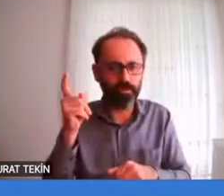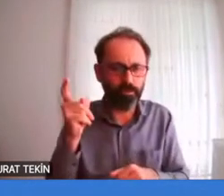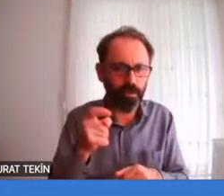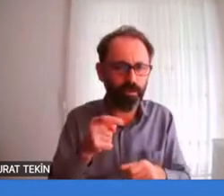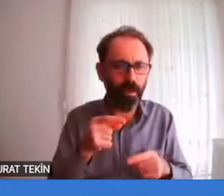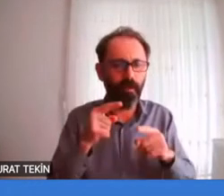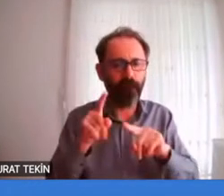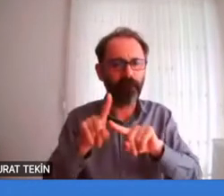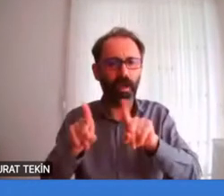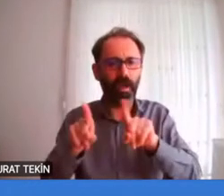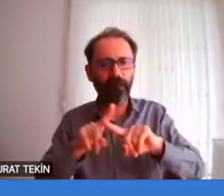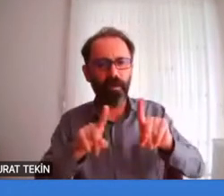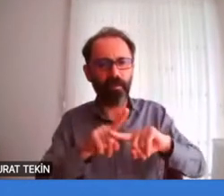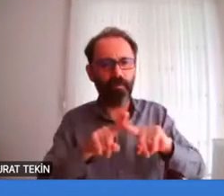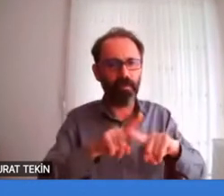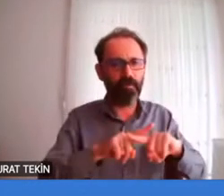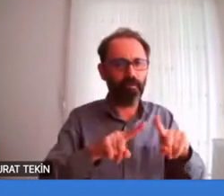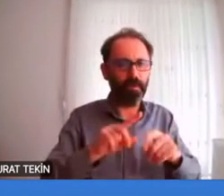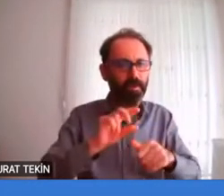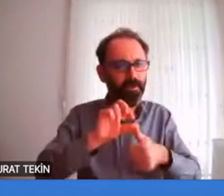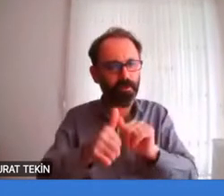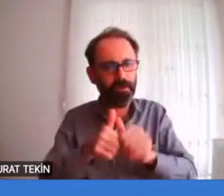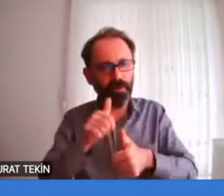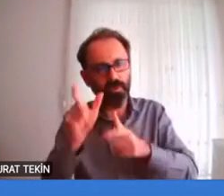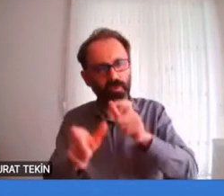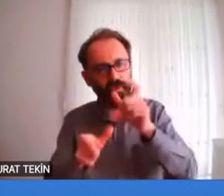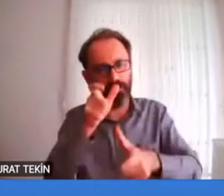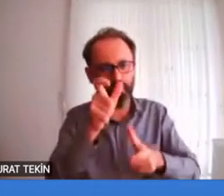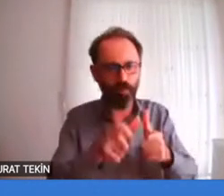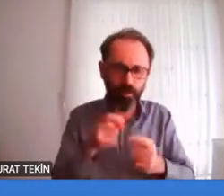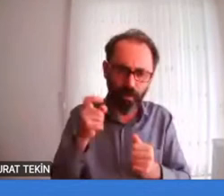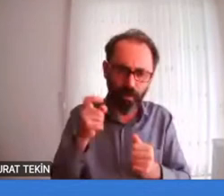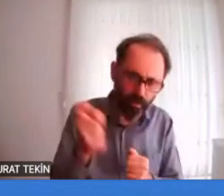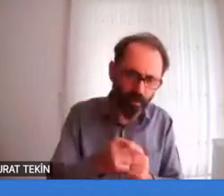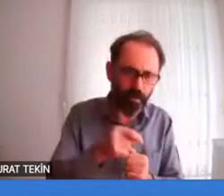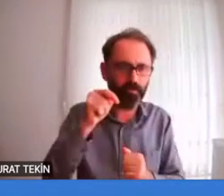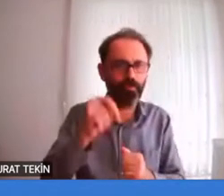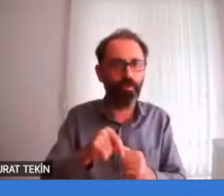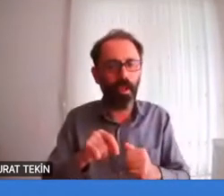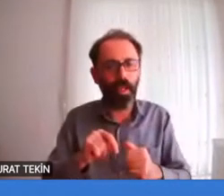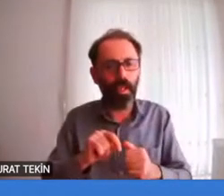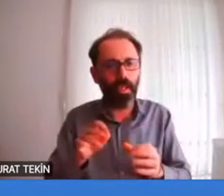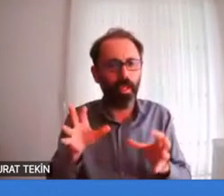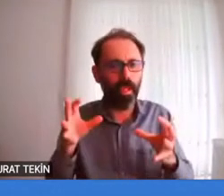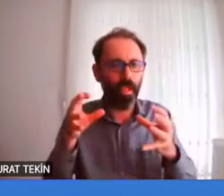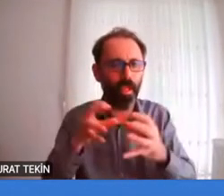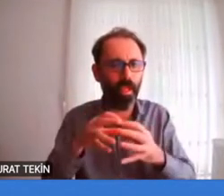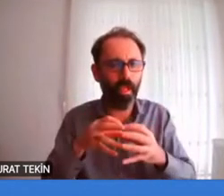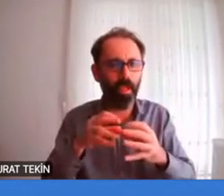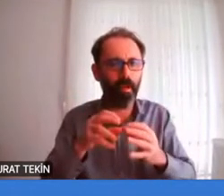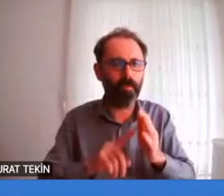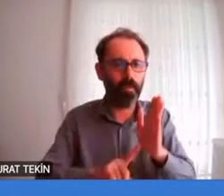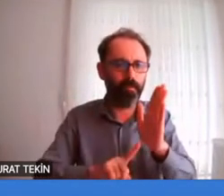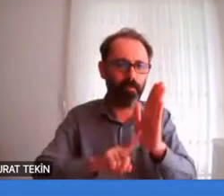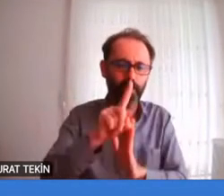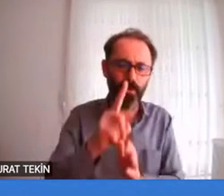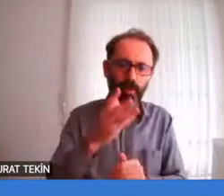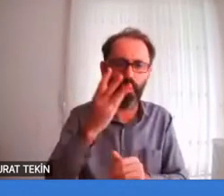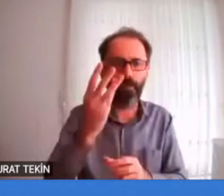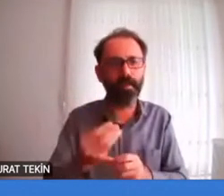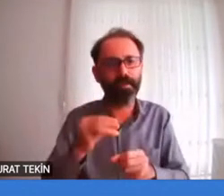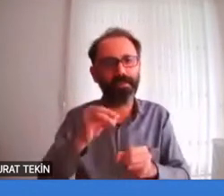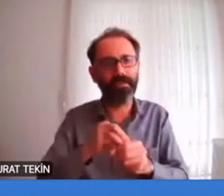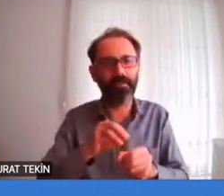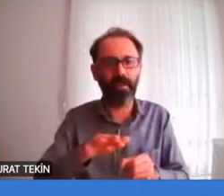aptallık çok önemli. Hepsine rol model olarak orada durdu. Bizler de büyükleri olarak işte antrenman programlarıyla ilgili orada